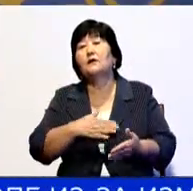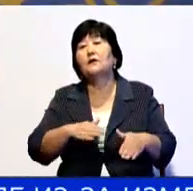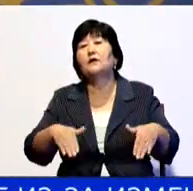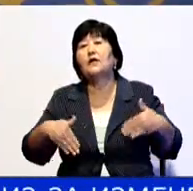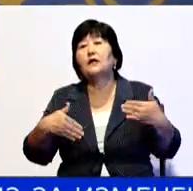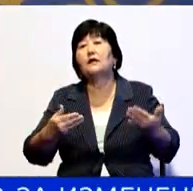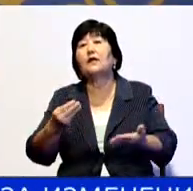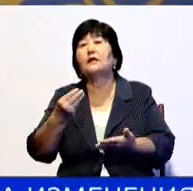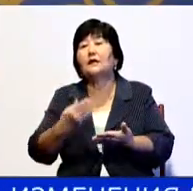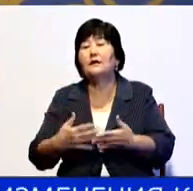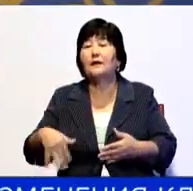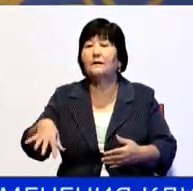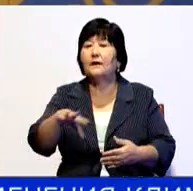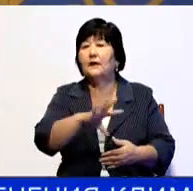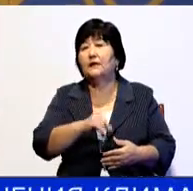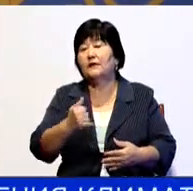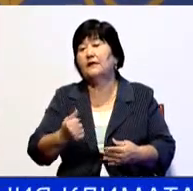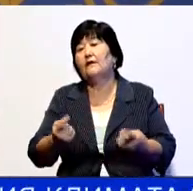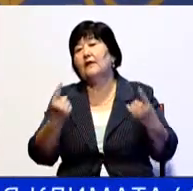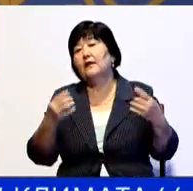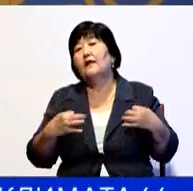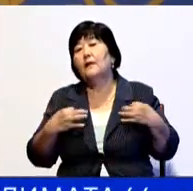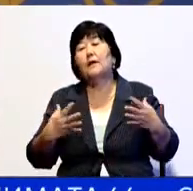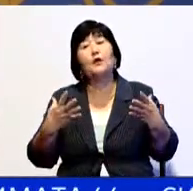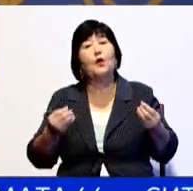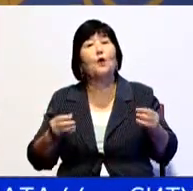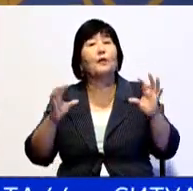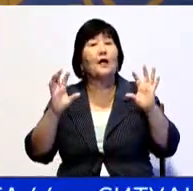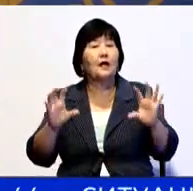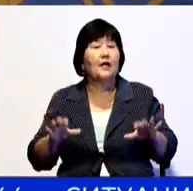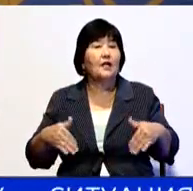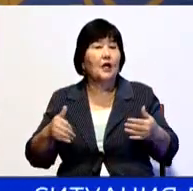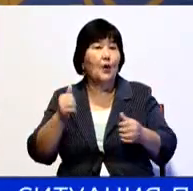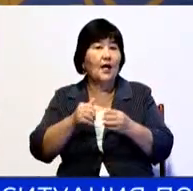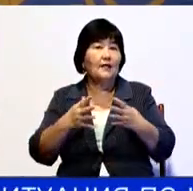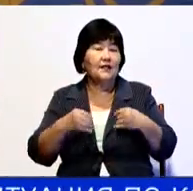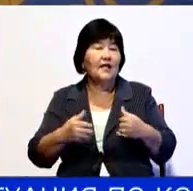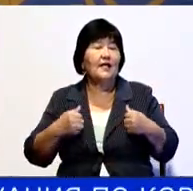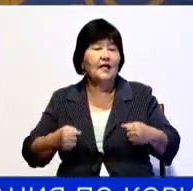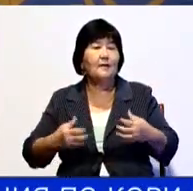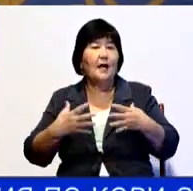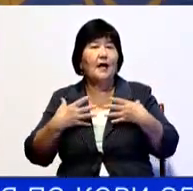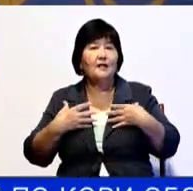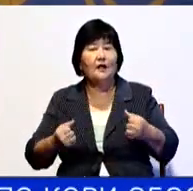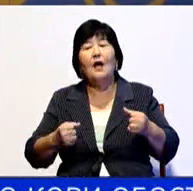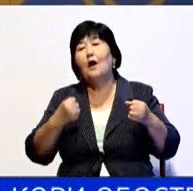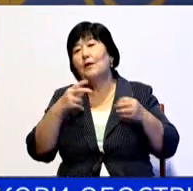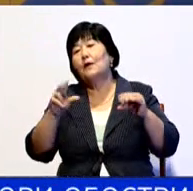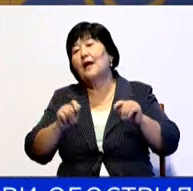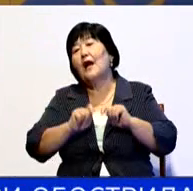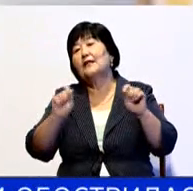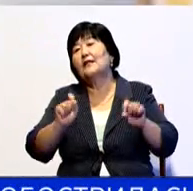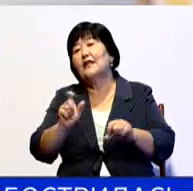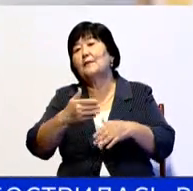Дорогие земляки, от всего сердца поздравляю вас с великим праздником, Днем Конституции. Желаю каждой семье крепкого здоровья, благополучия, открытого неба